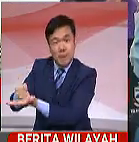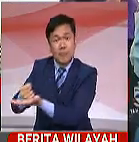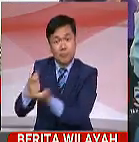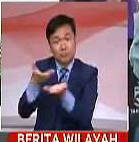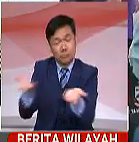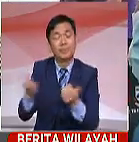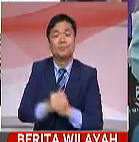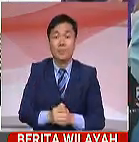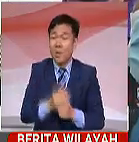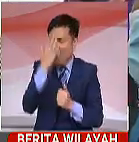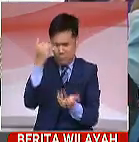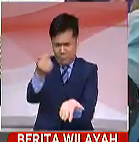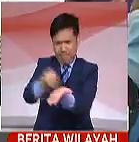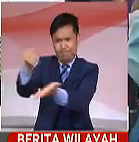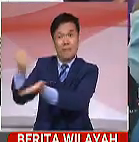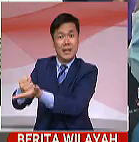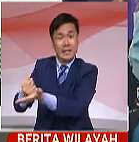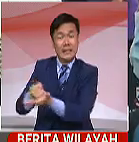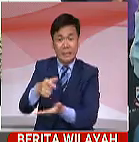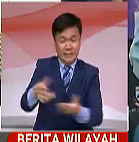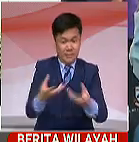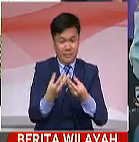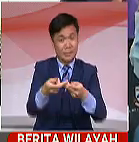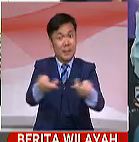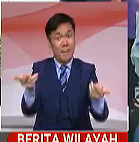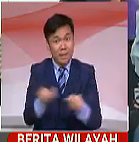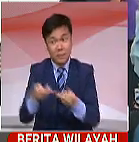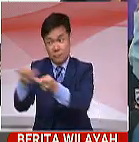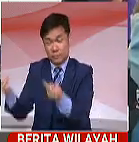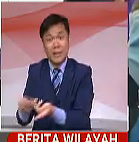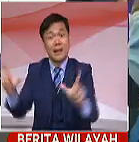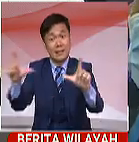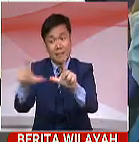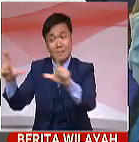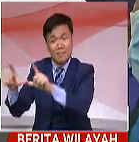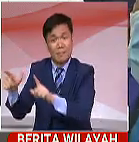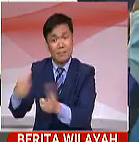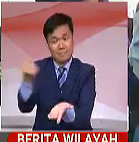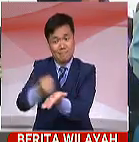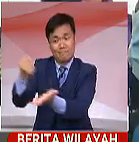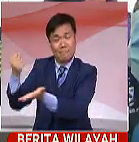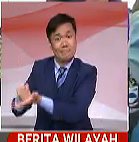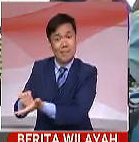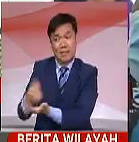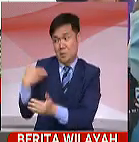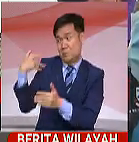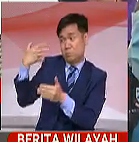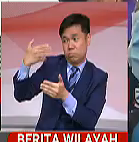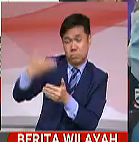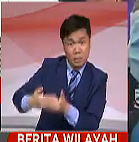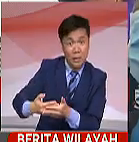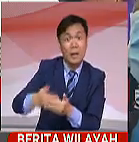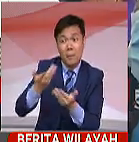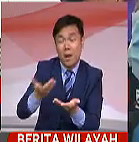Ini untuk memastikan ya, tanah yang mereka diami itu, tanah yang mereka tinggal setelah sekian lama itu